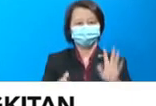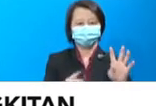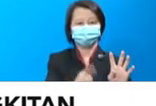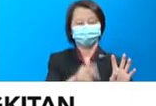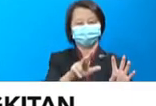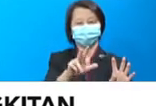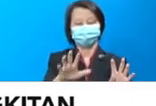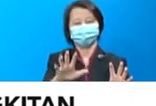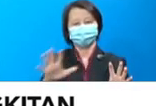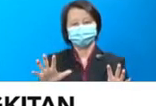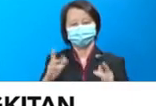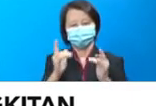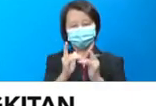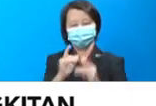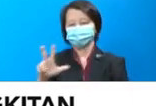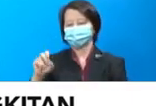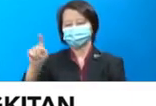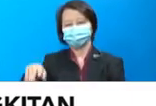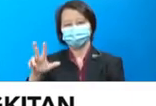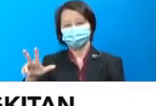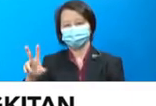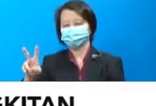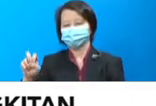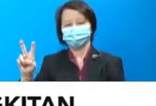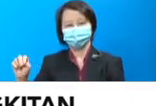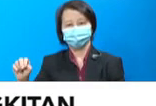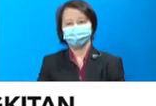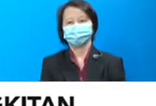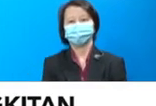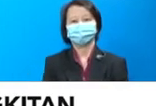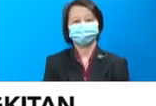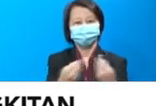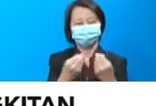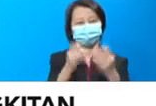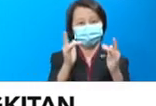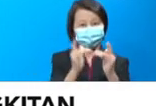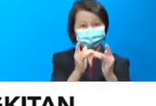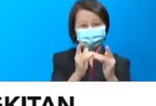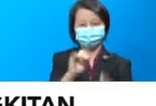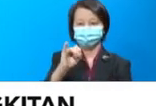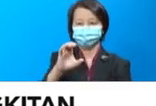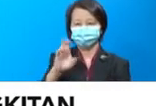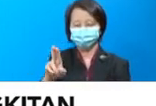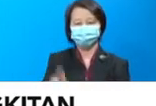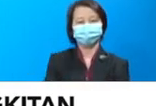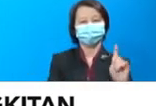4365 katil pada 30 mach 22 KTSP ulah sebanyak